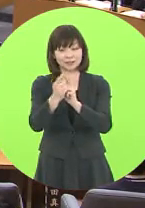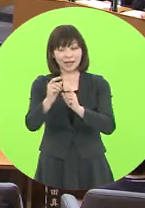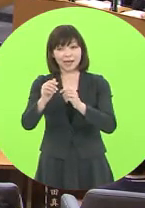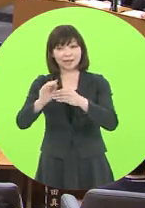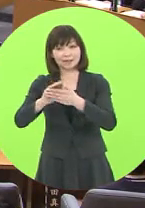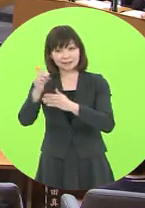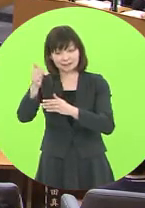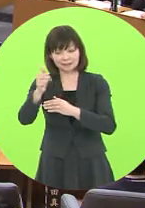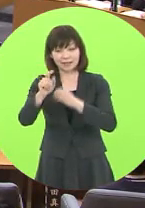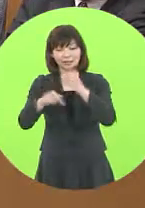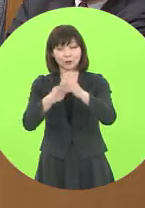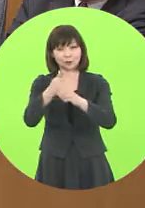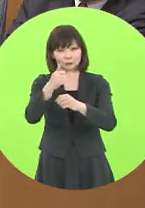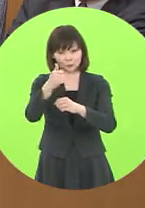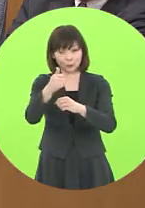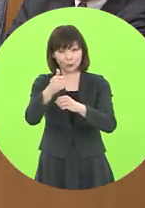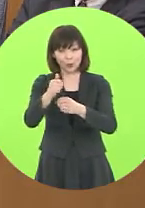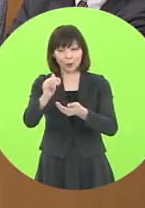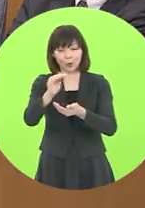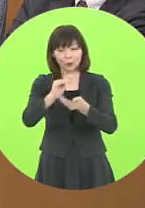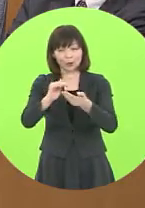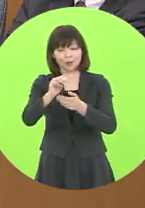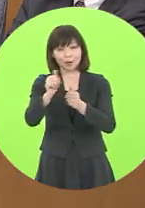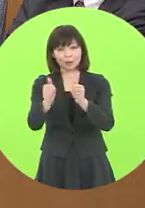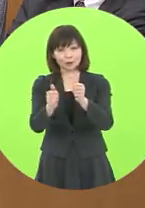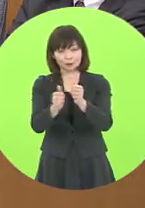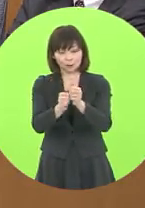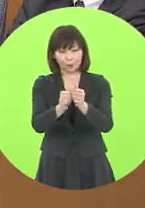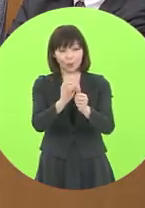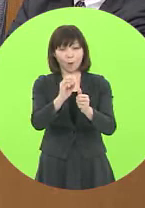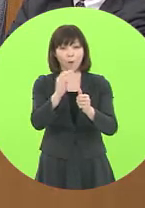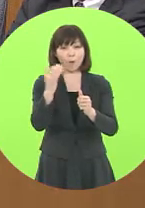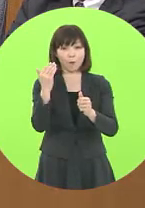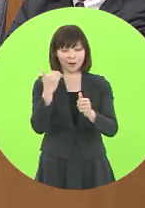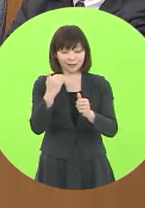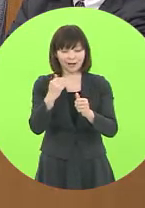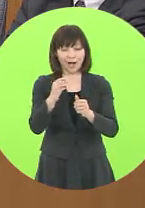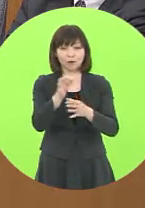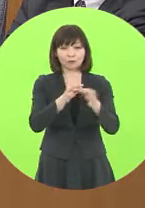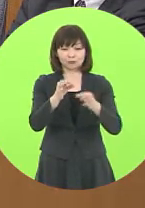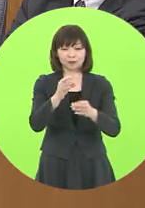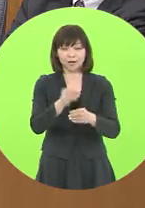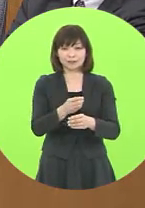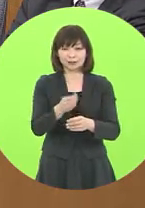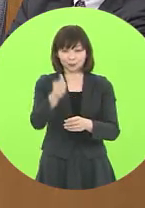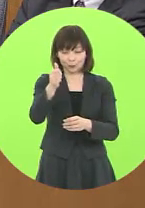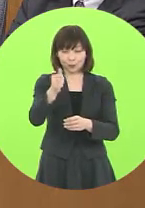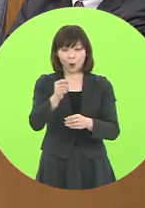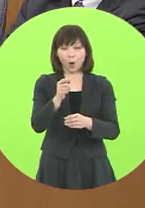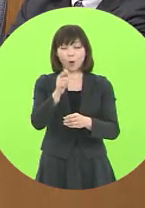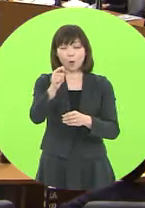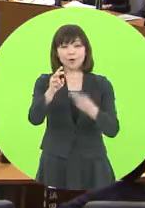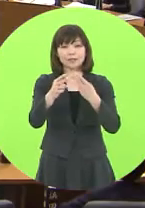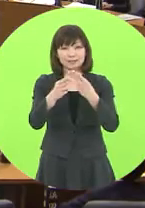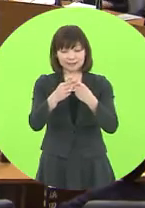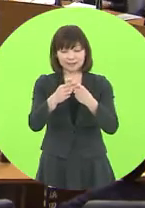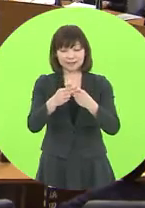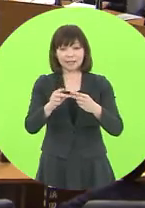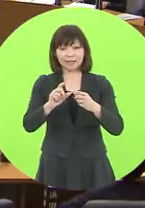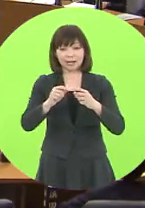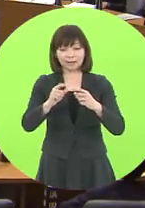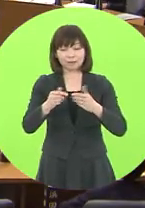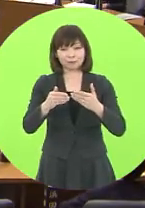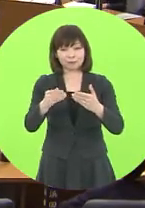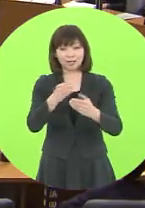県の局長をはじめ、児玉副議長や尾形議会運営委員長、沖井議会改革推進委員長